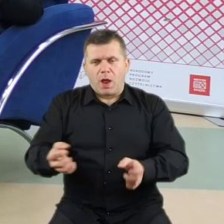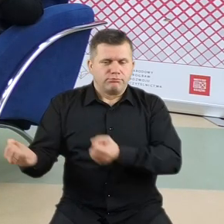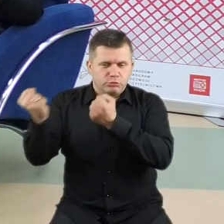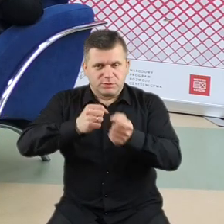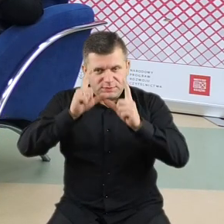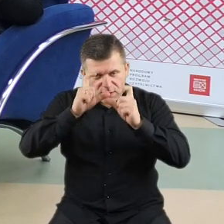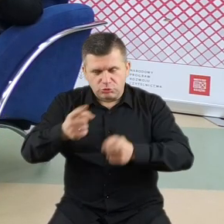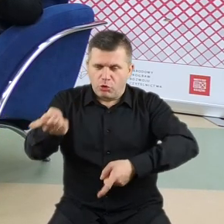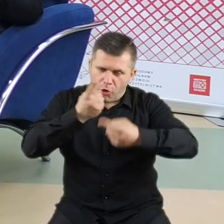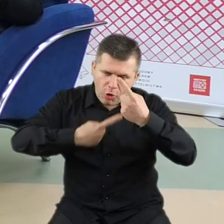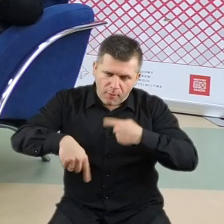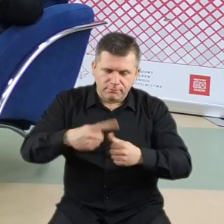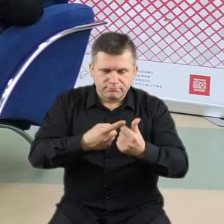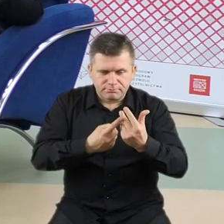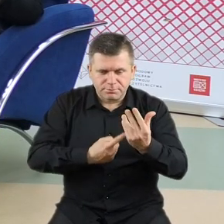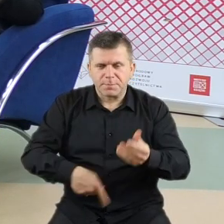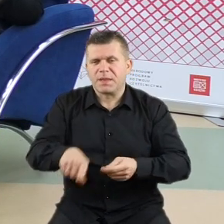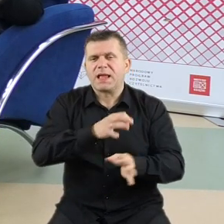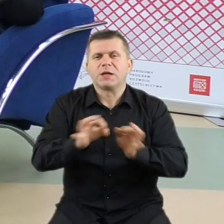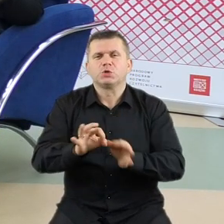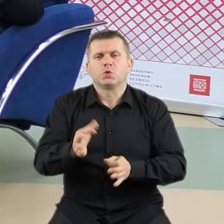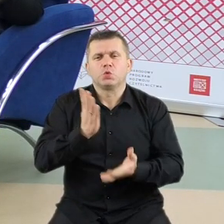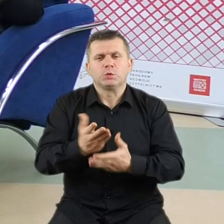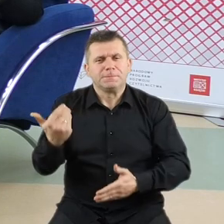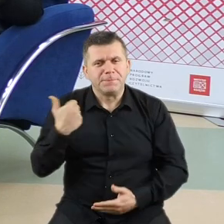przyniósł zdjęcia, opowiedział historię, ale ta historia też była